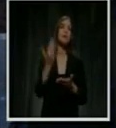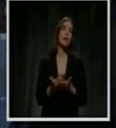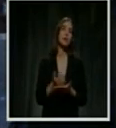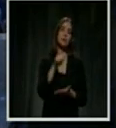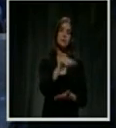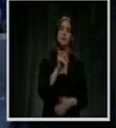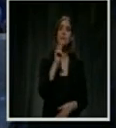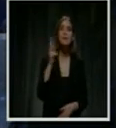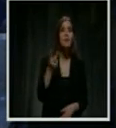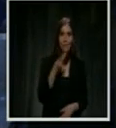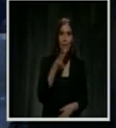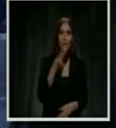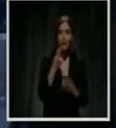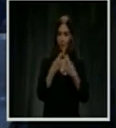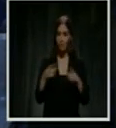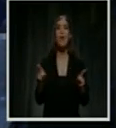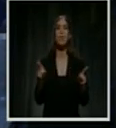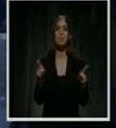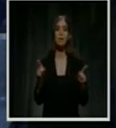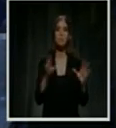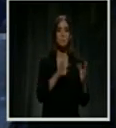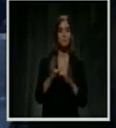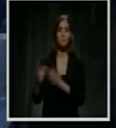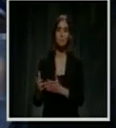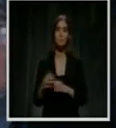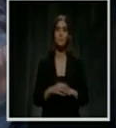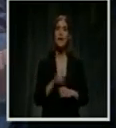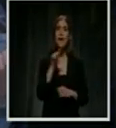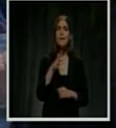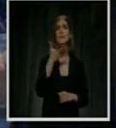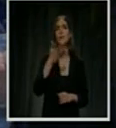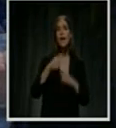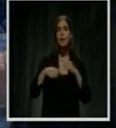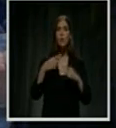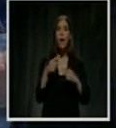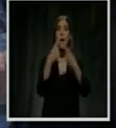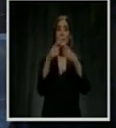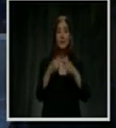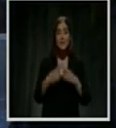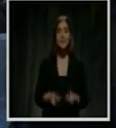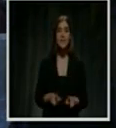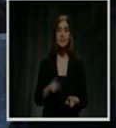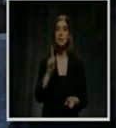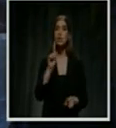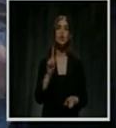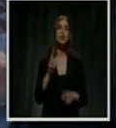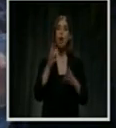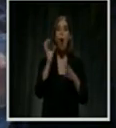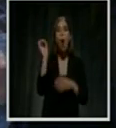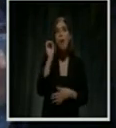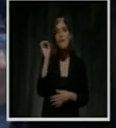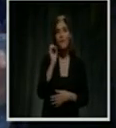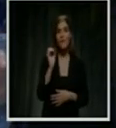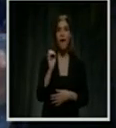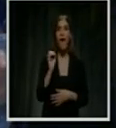u d-differenza. Semmejt illi għamilt ħafna riformi. Ma stax tagħmel mod ieħor. Kellek il-Kummissjoni Venezja li kienet